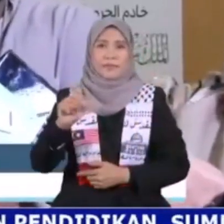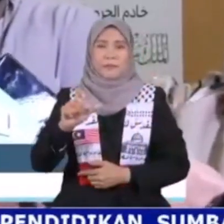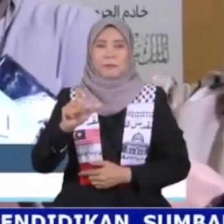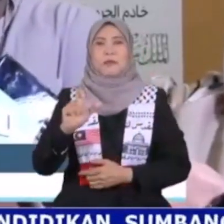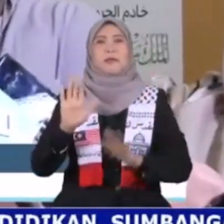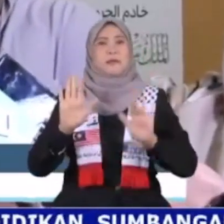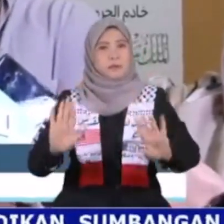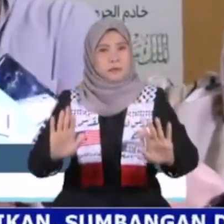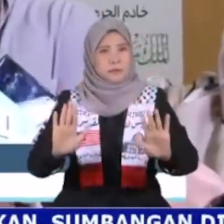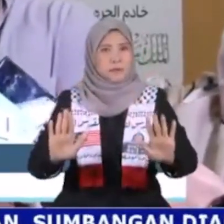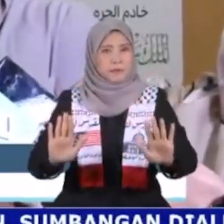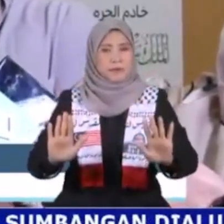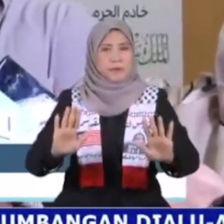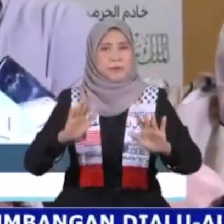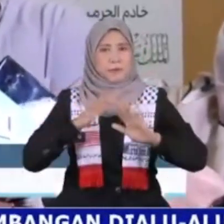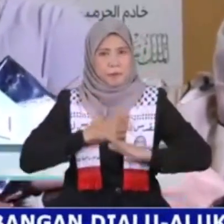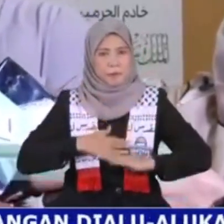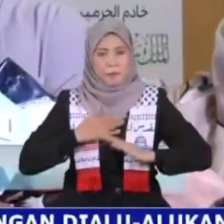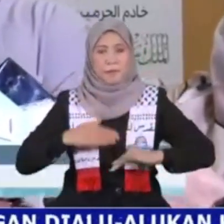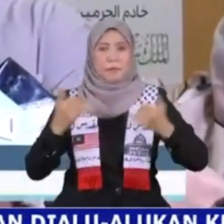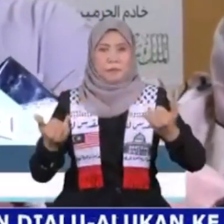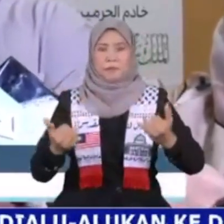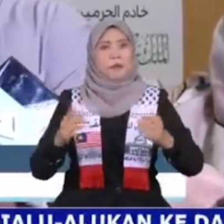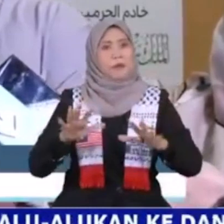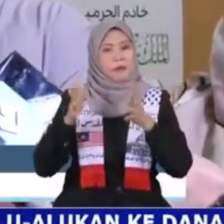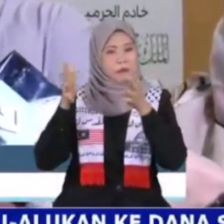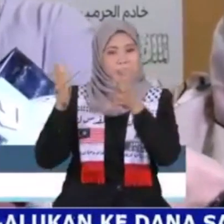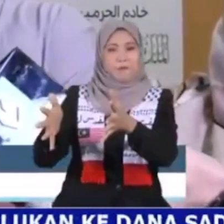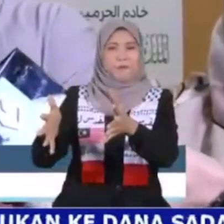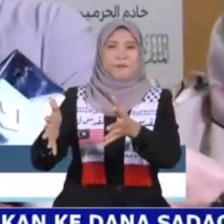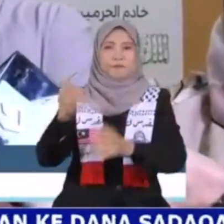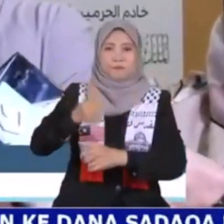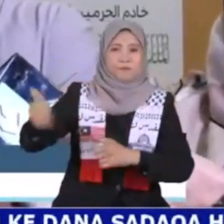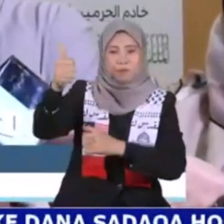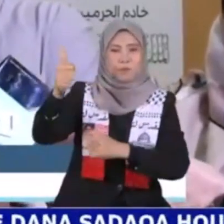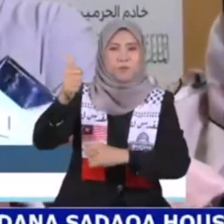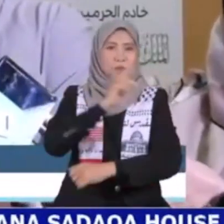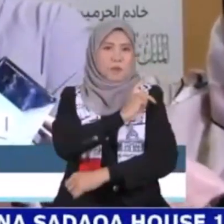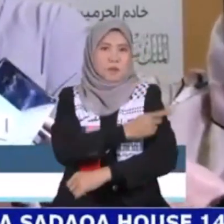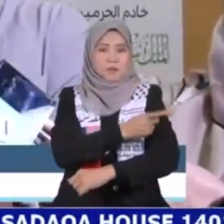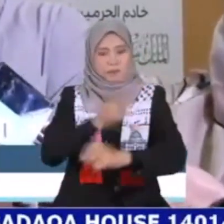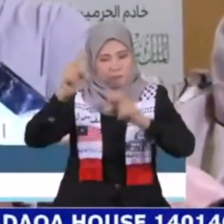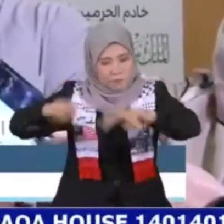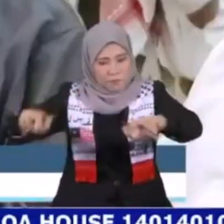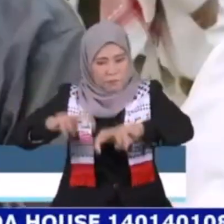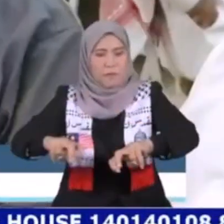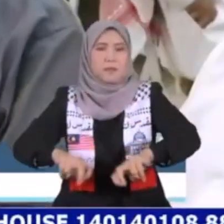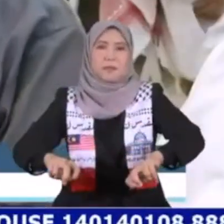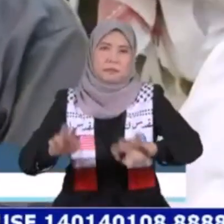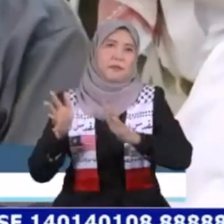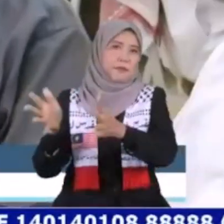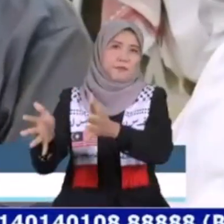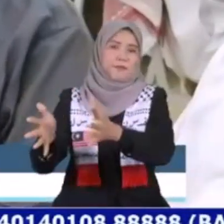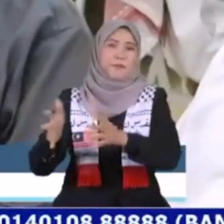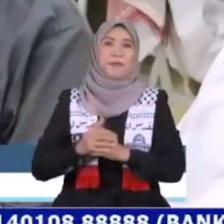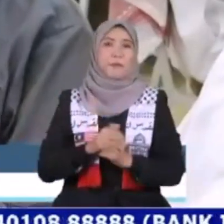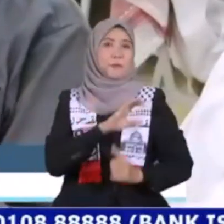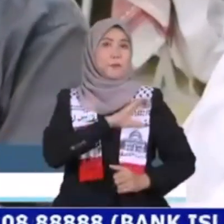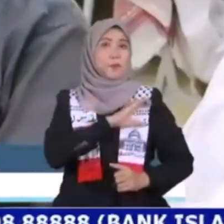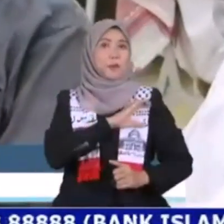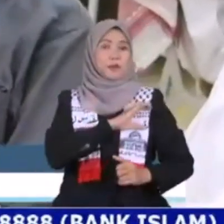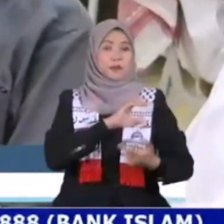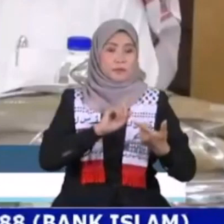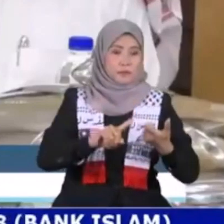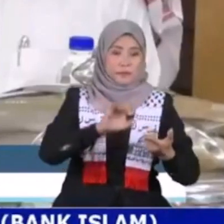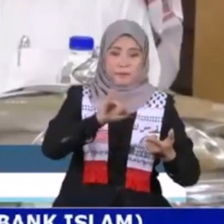dan berikan kepercayaan kepada pihak berkuasa untuk jalankan siasatan polis akan jalankan sesatan Saya harap pihak polis pihak